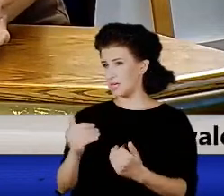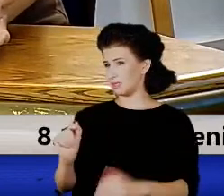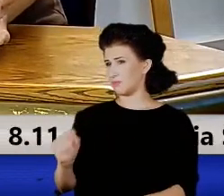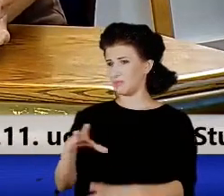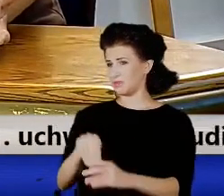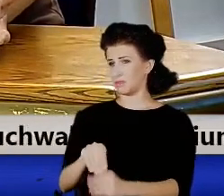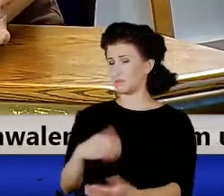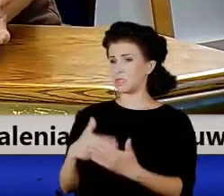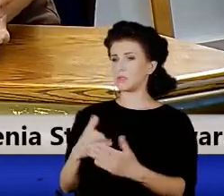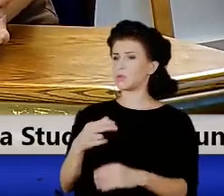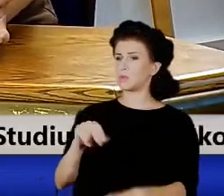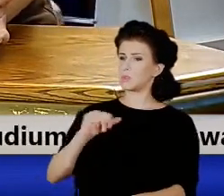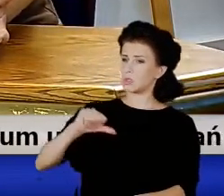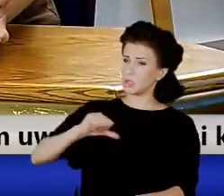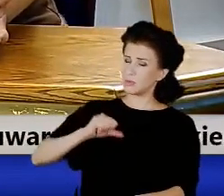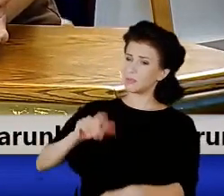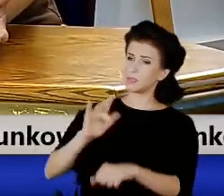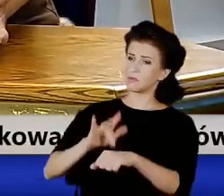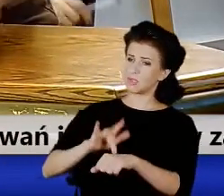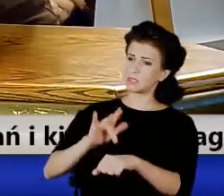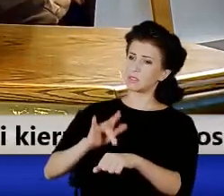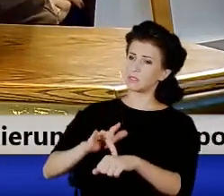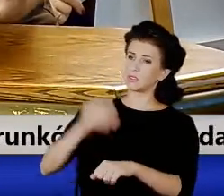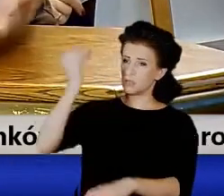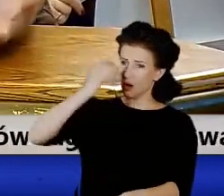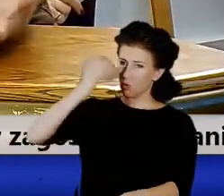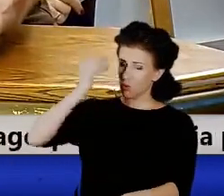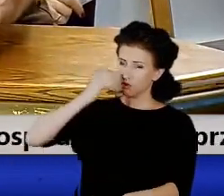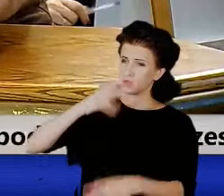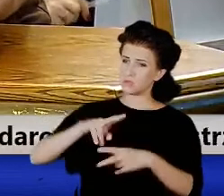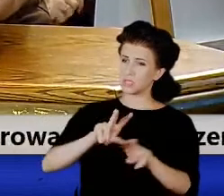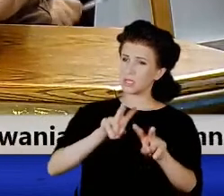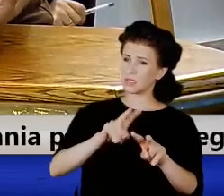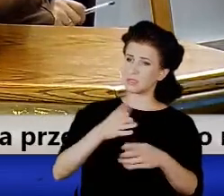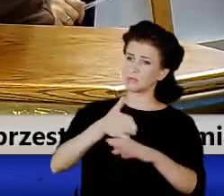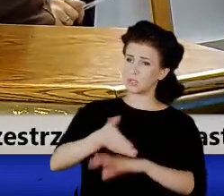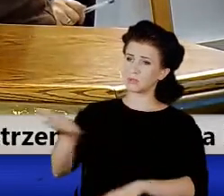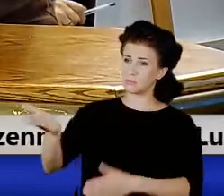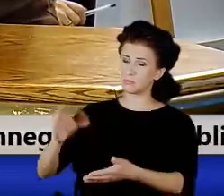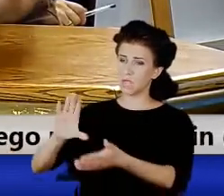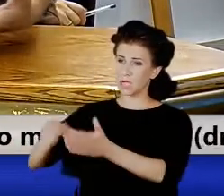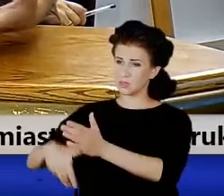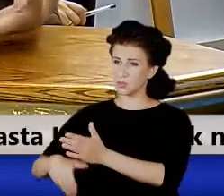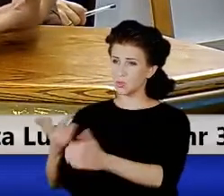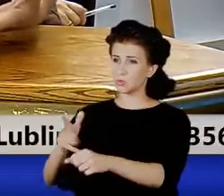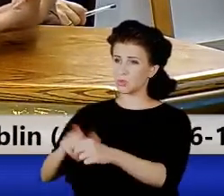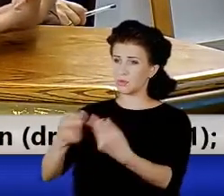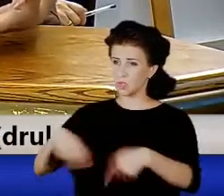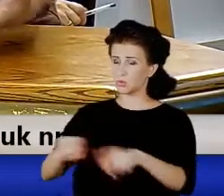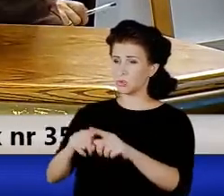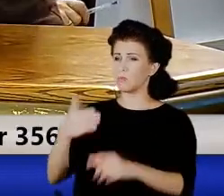Dlaczego nie poczekamy na wyniki wynajętych przez miasto naukowców, którzy prowadzą inwentaryzację przyrodniczą, którzy robią modele